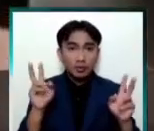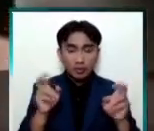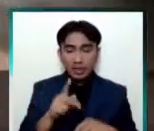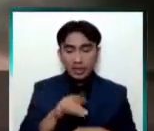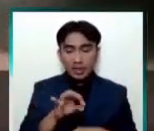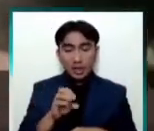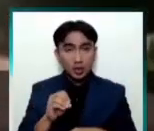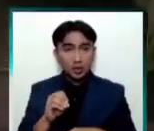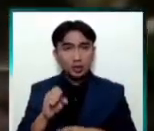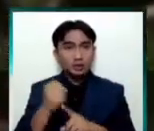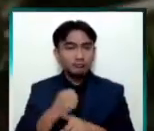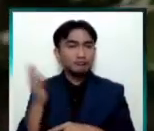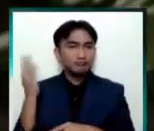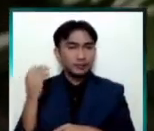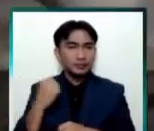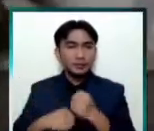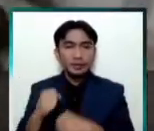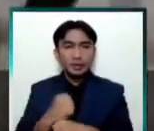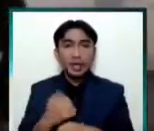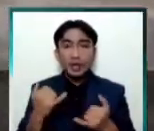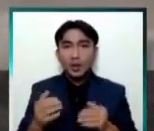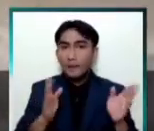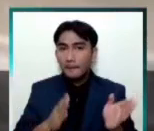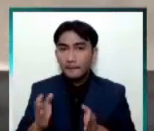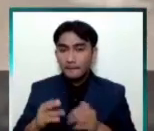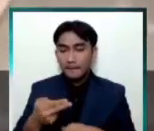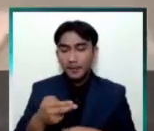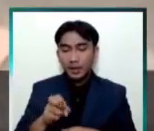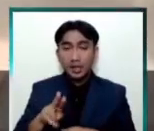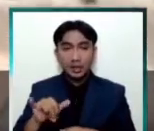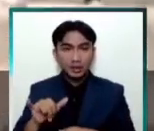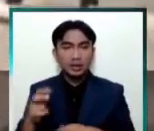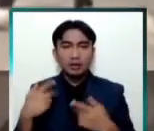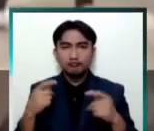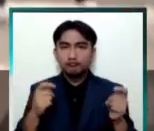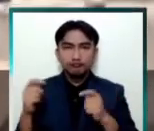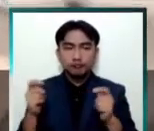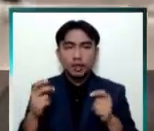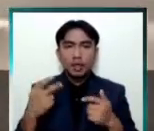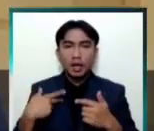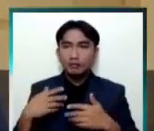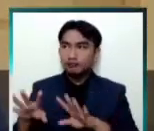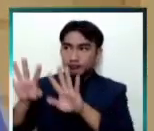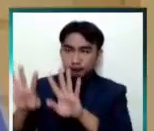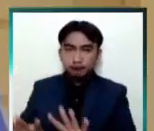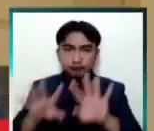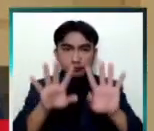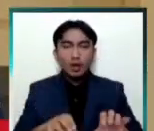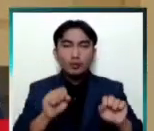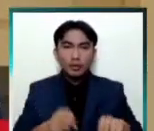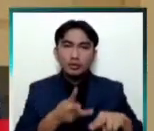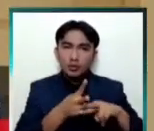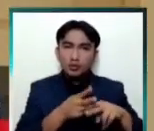Bilang paghahanda ngayon sa Super Typhoon Henry, maglalagay ng mga tapangko o window shutters sa mga bintana. Nakamonitor po kami